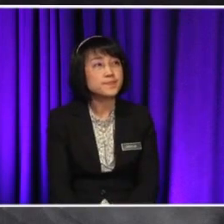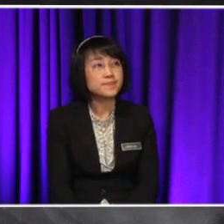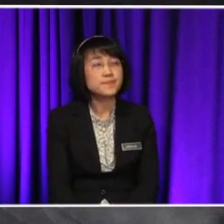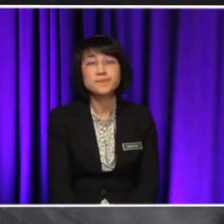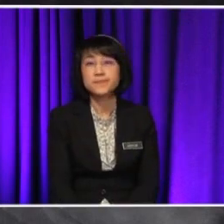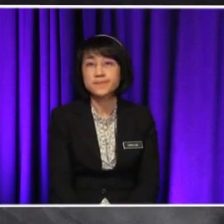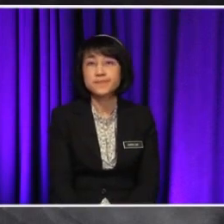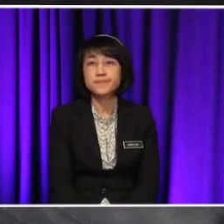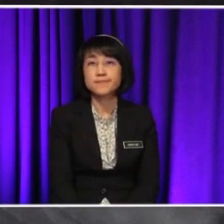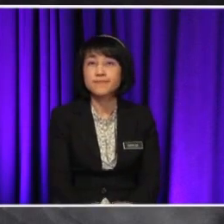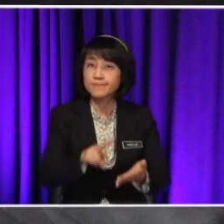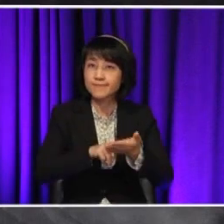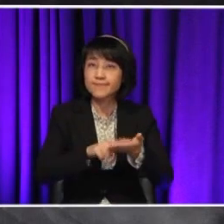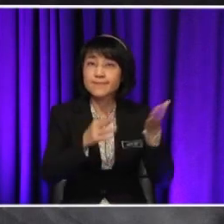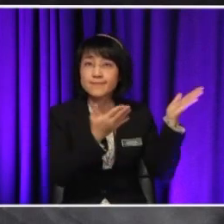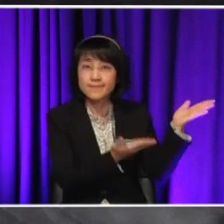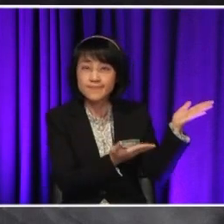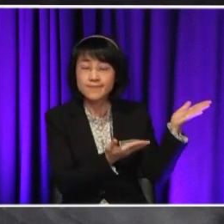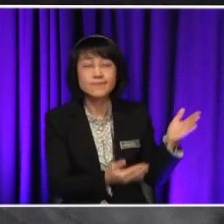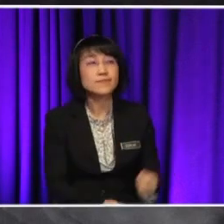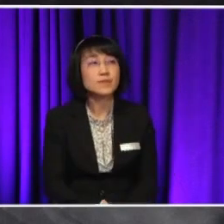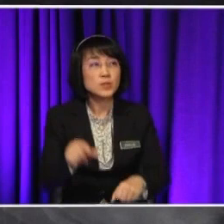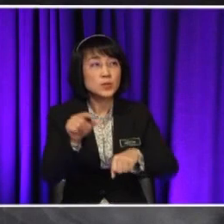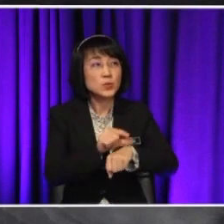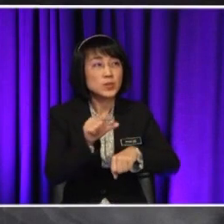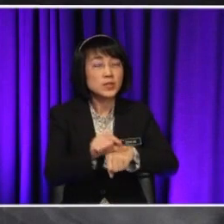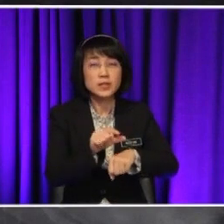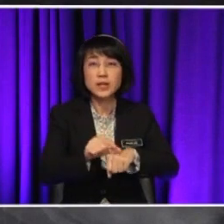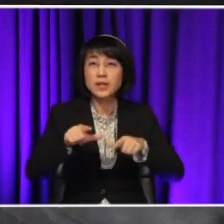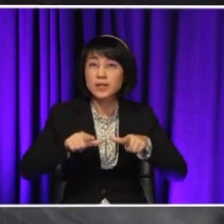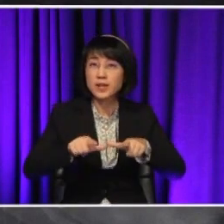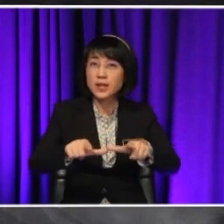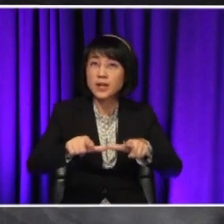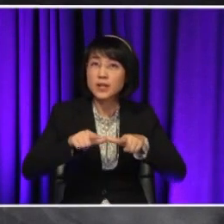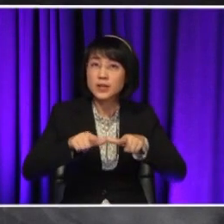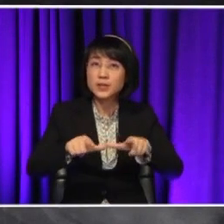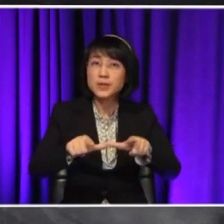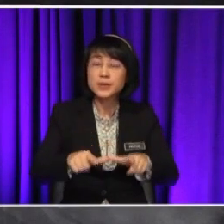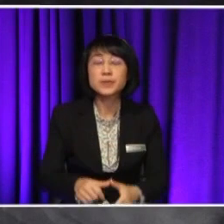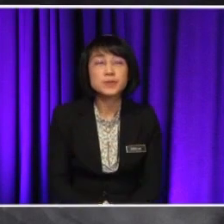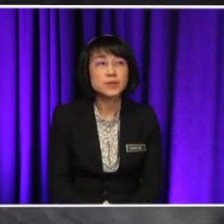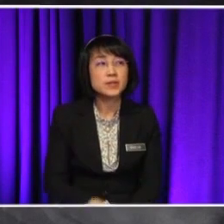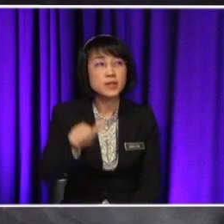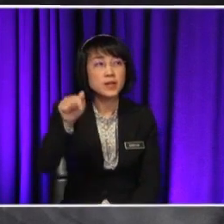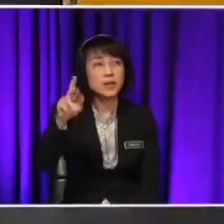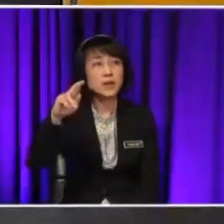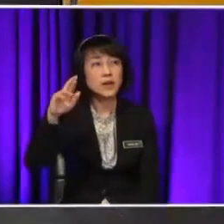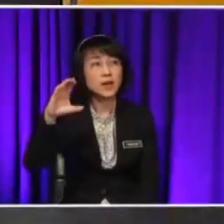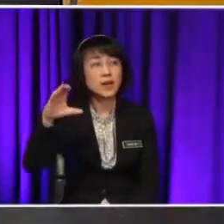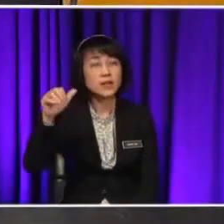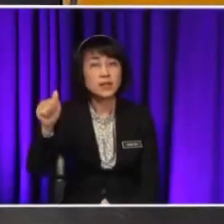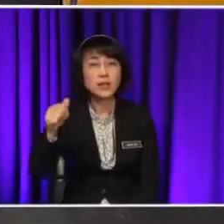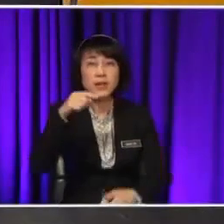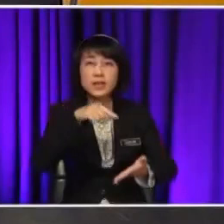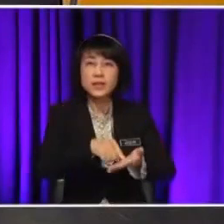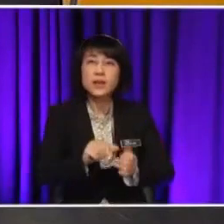Clarinet menggunakan media kayu. Okey, ni arca dia. Okey, kalau arca macam ni agak-agak aliran apa ni? Fizi tahu tak? Oh.